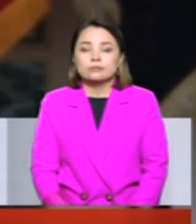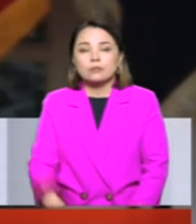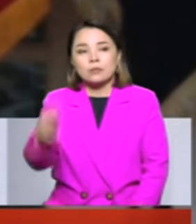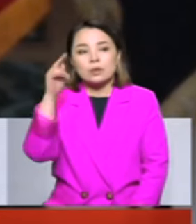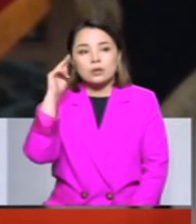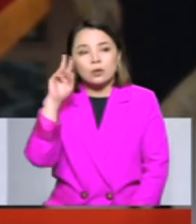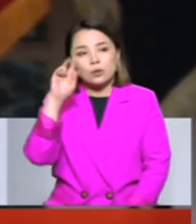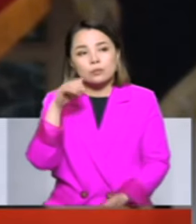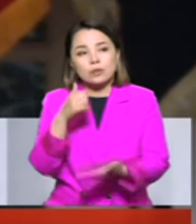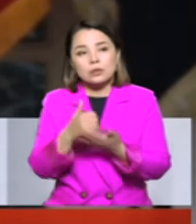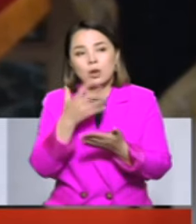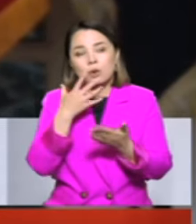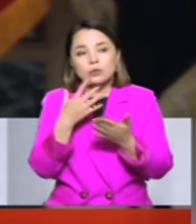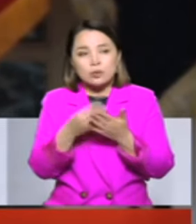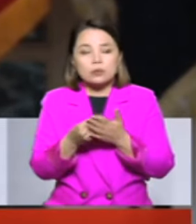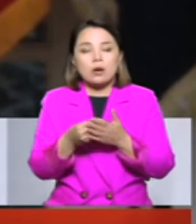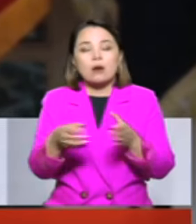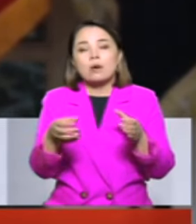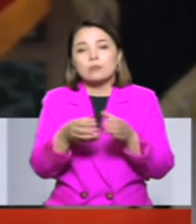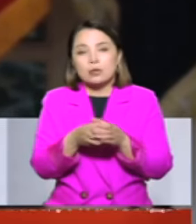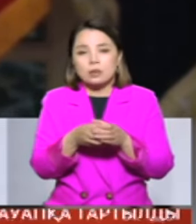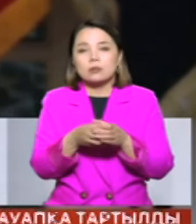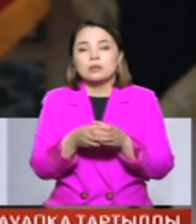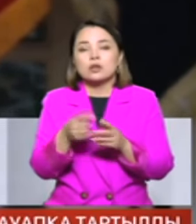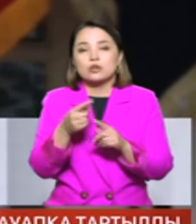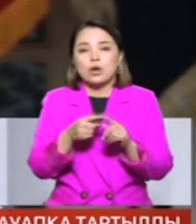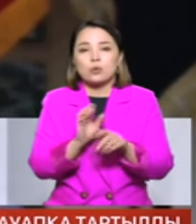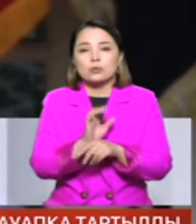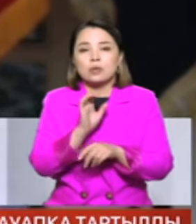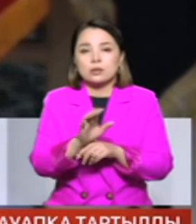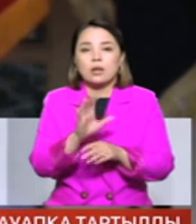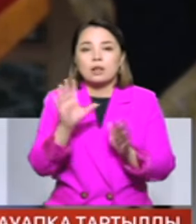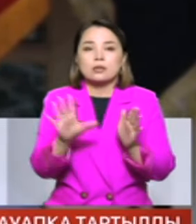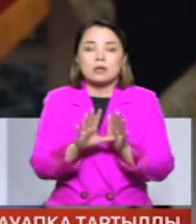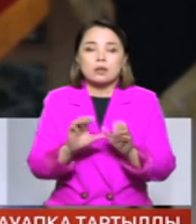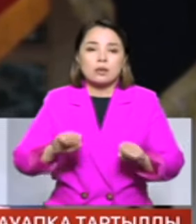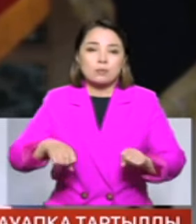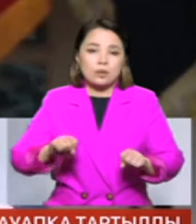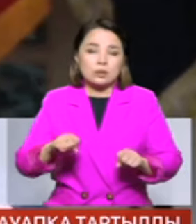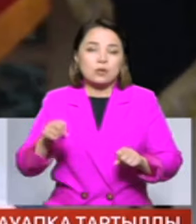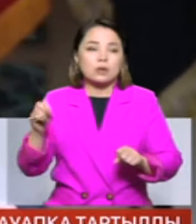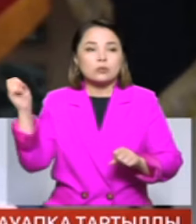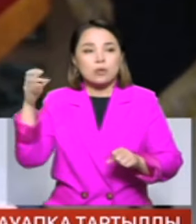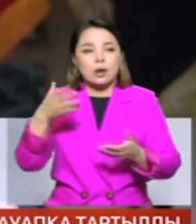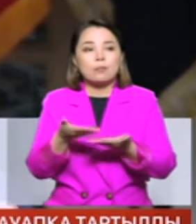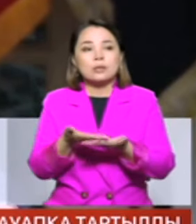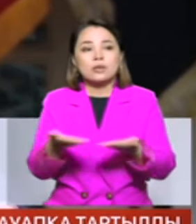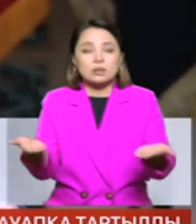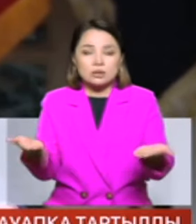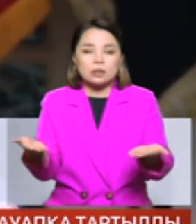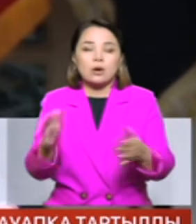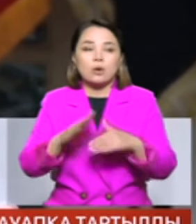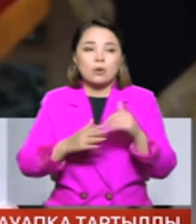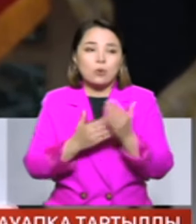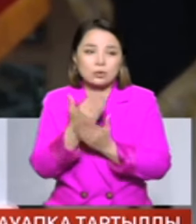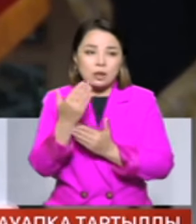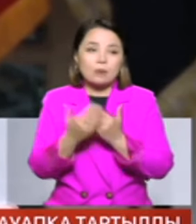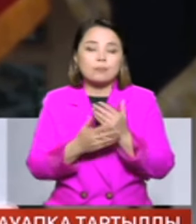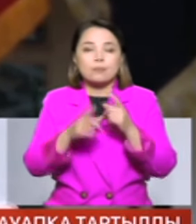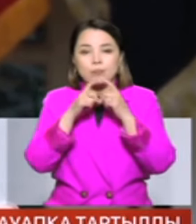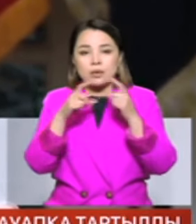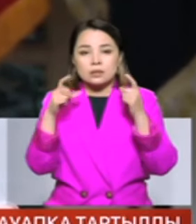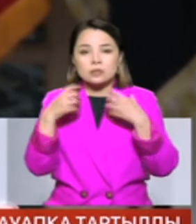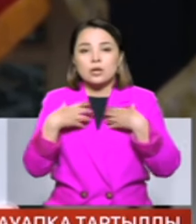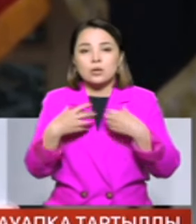Қытай үкіметі өз компанияларына әлі күнге дейін жартылай өткізгіштерге, электромобильдерге, күн батареяларына, тіпті қолғап пен маска сияқты денсаулық